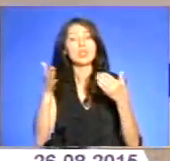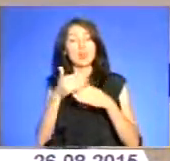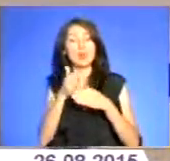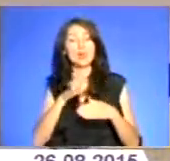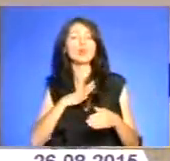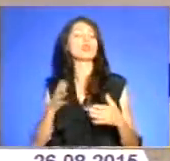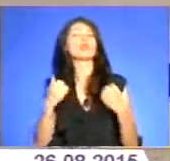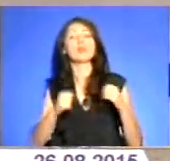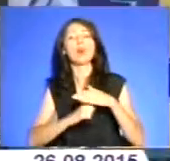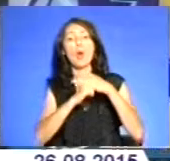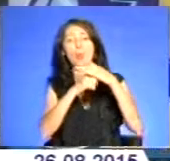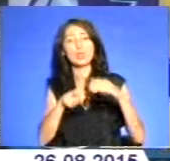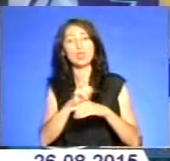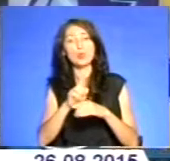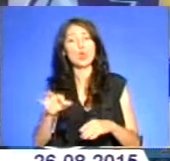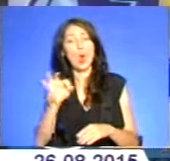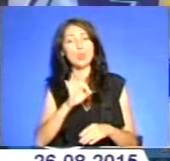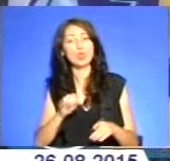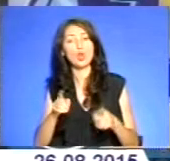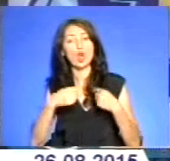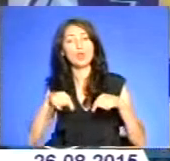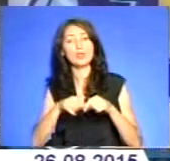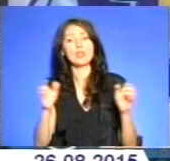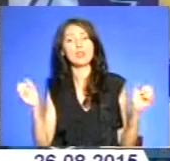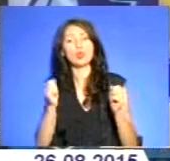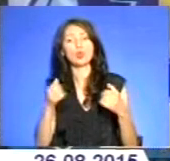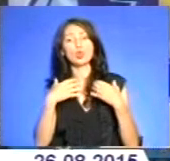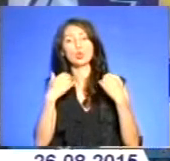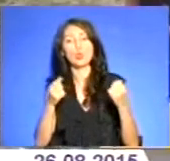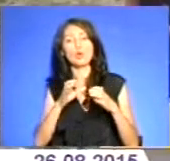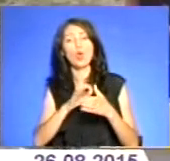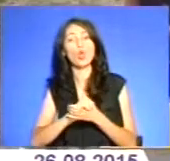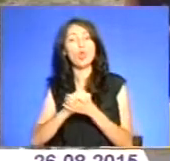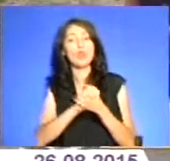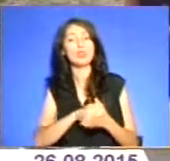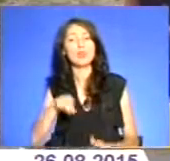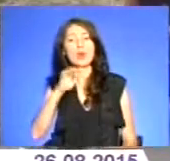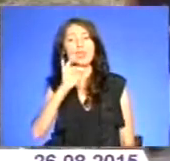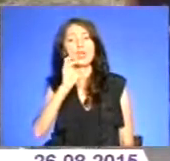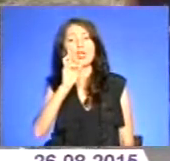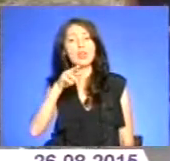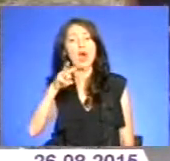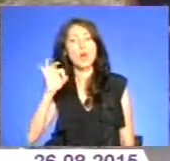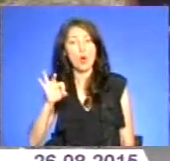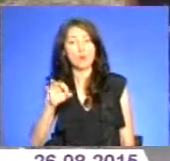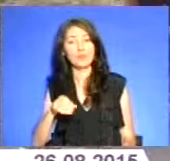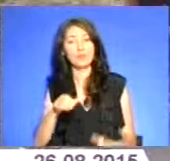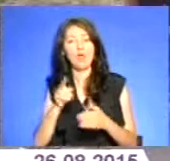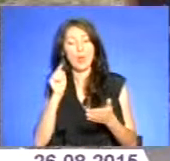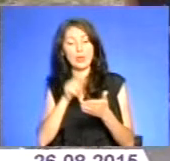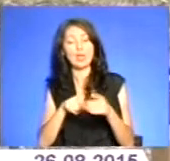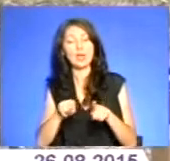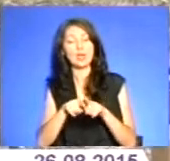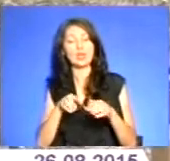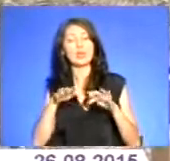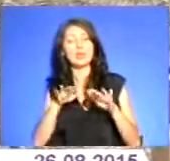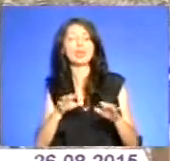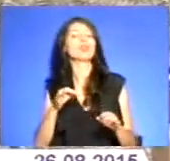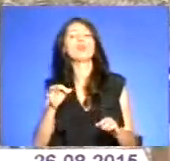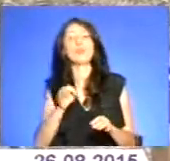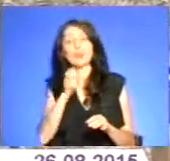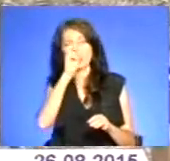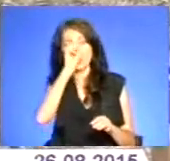базі Тернопільської обласної організації фізкультурно-спортивного товариства «Динамо України». Мета таких заходів – популяризація здорового способу життя